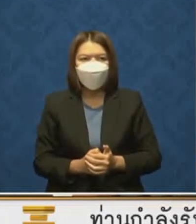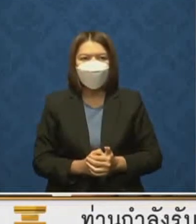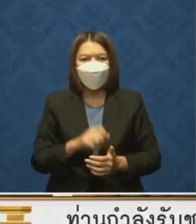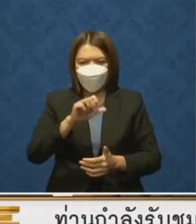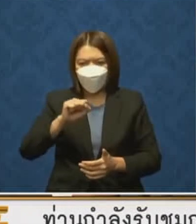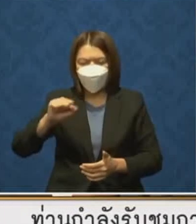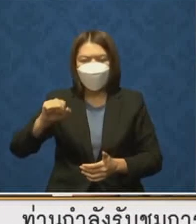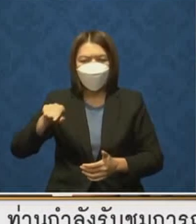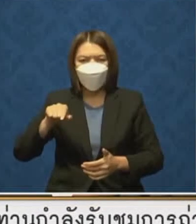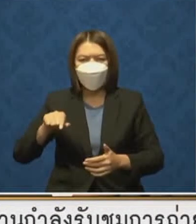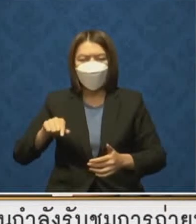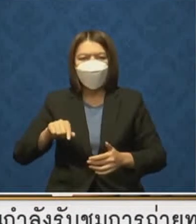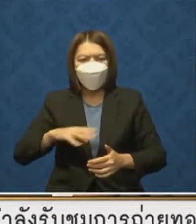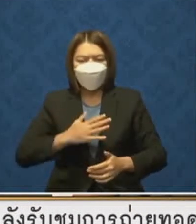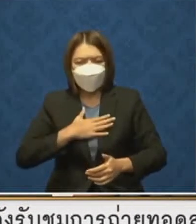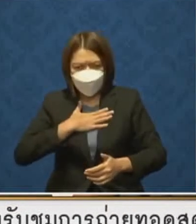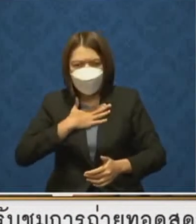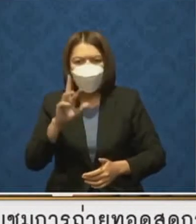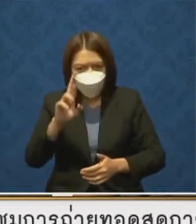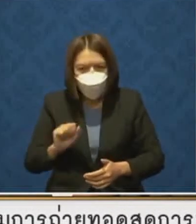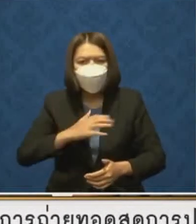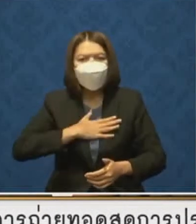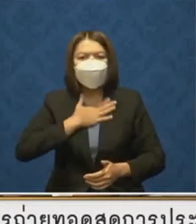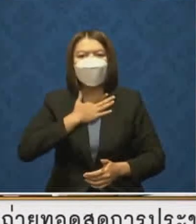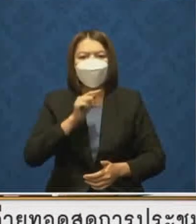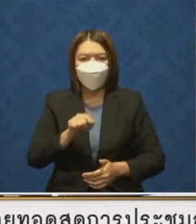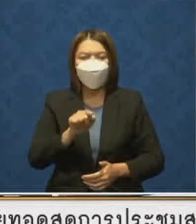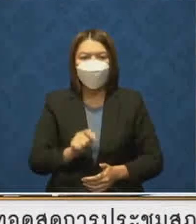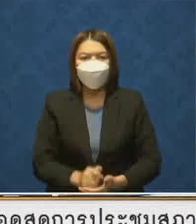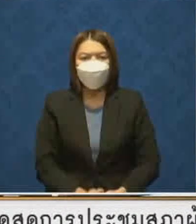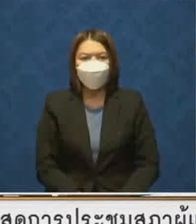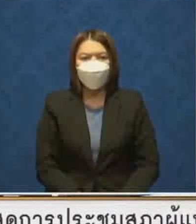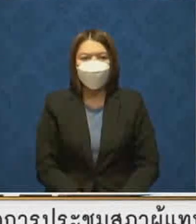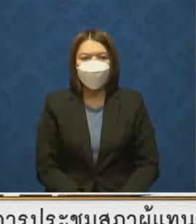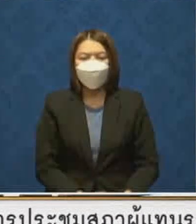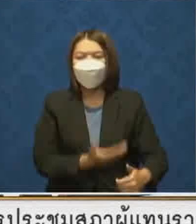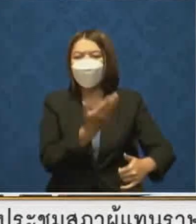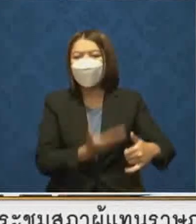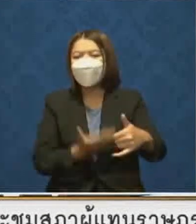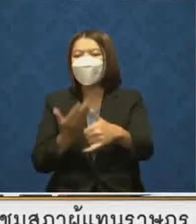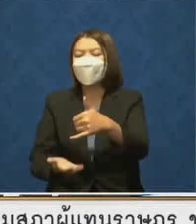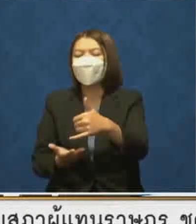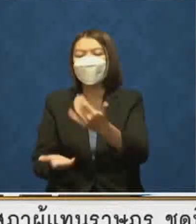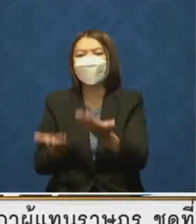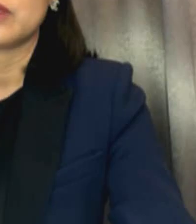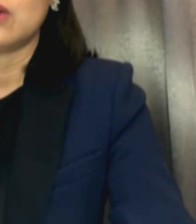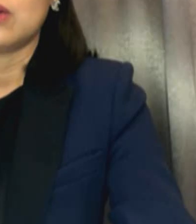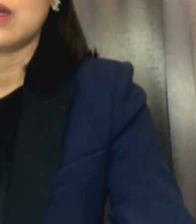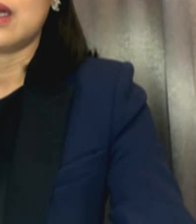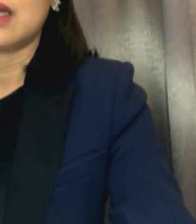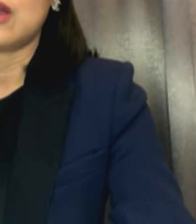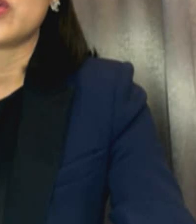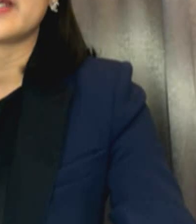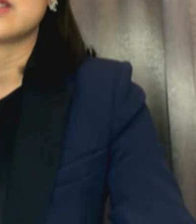น นะค่ะพี่โสทีเนี้ยแชทไลน์นะที่เป็นสลิปการโอนเงินที่ว่าเนี้ยนะคะ